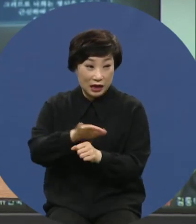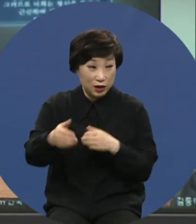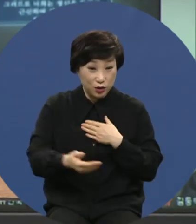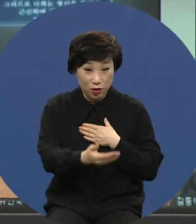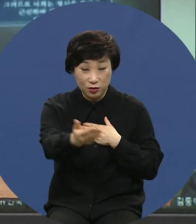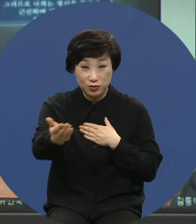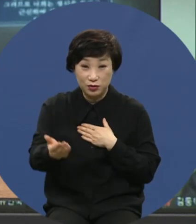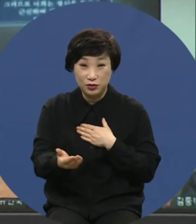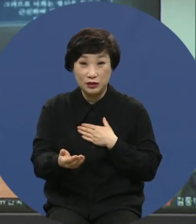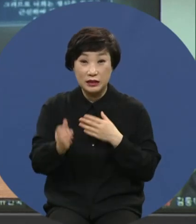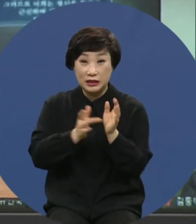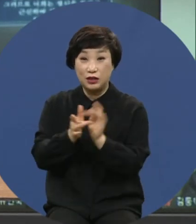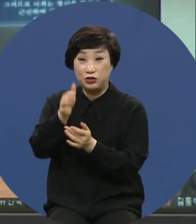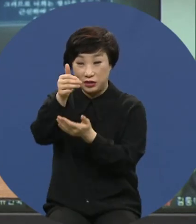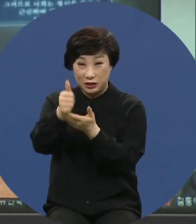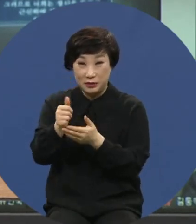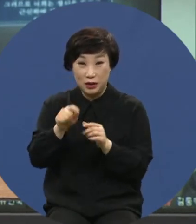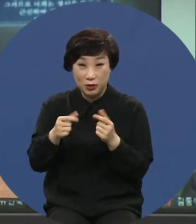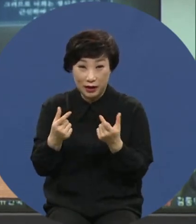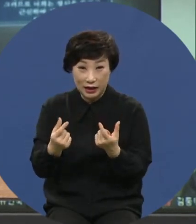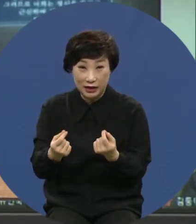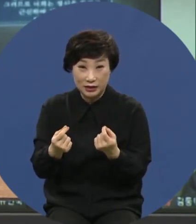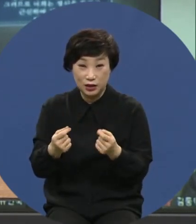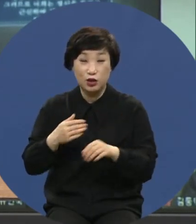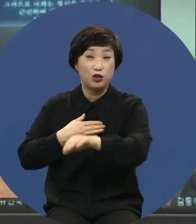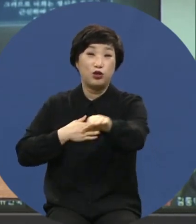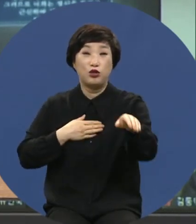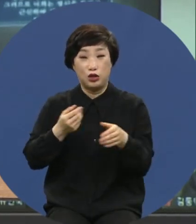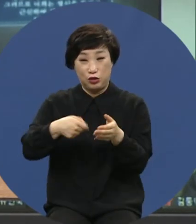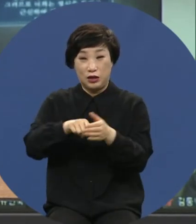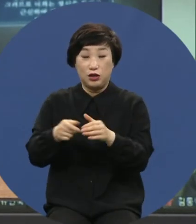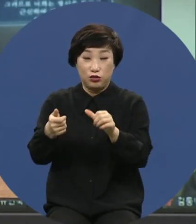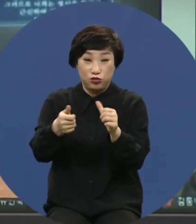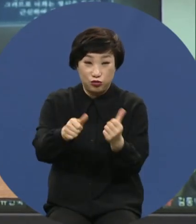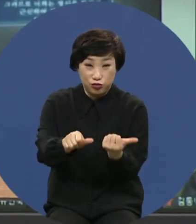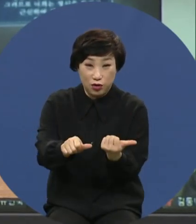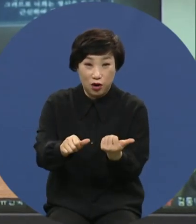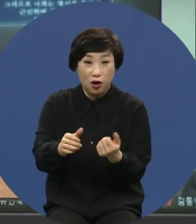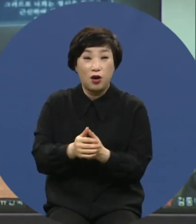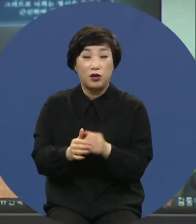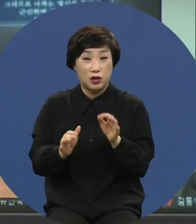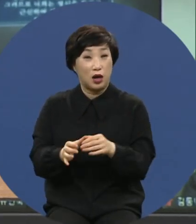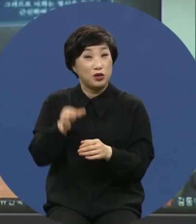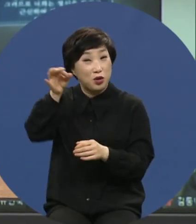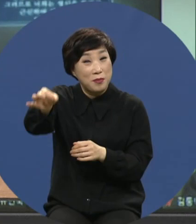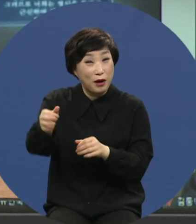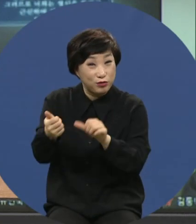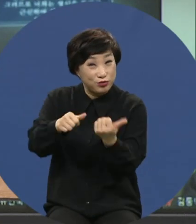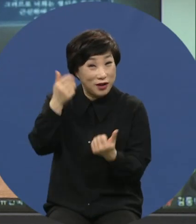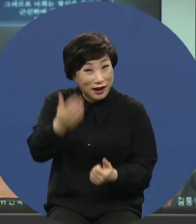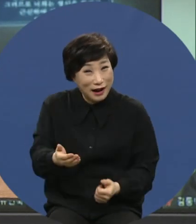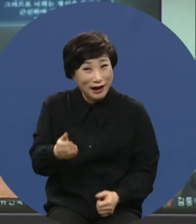여러분, 예수께서 이와 같이 우리를 위해 죽어주신 거 돈 받고 죽어주셨어요.